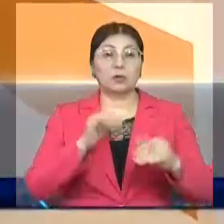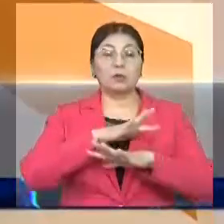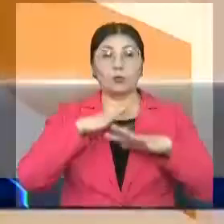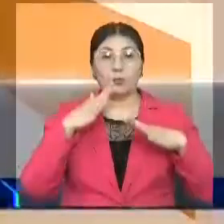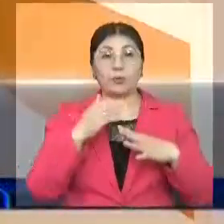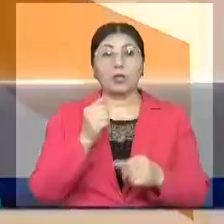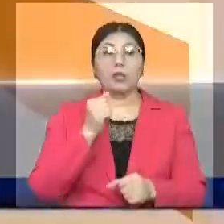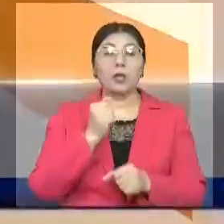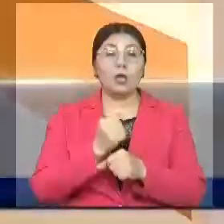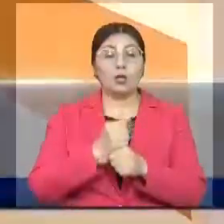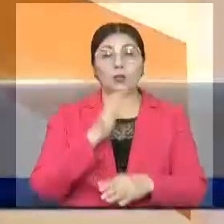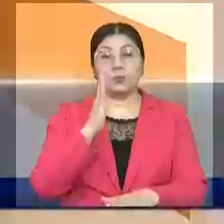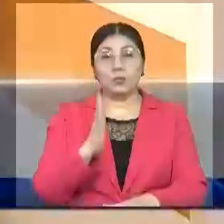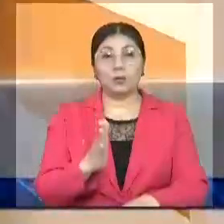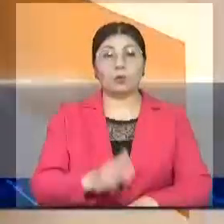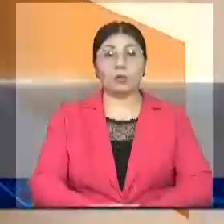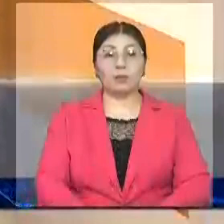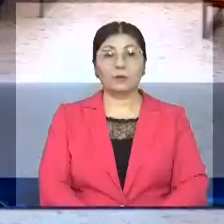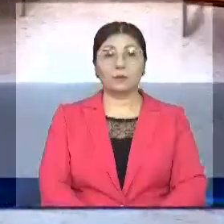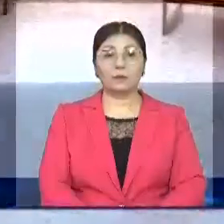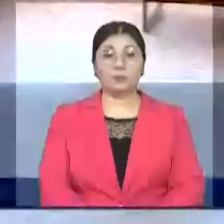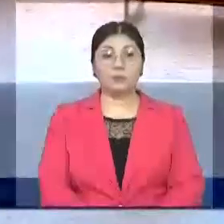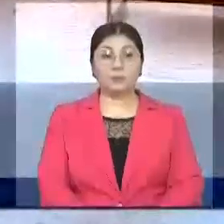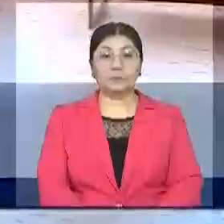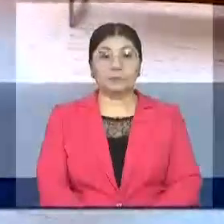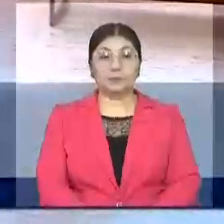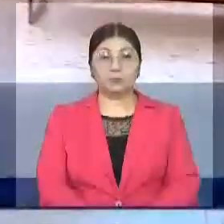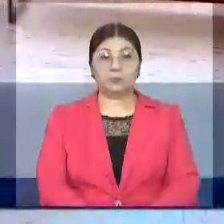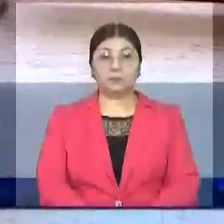акция ұйымдастыруды жоспарлап отыр. Райгүлен Шубай, Жанаділ Сағиев, Ақтөбе телеарнасы.